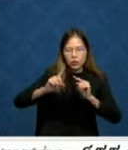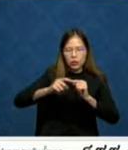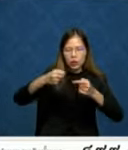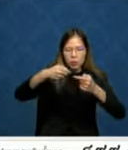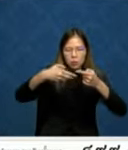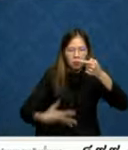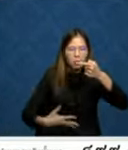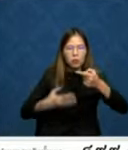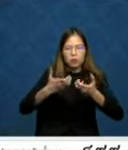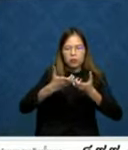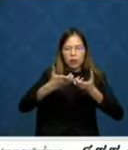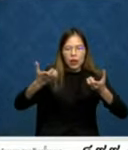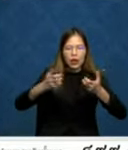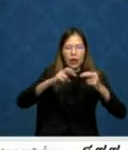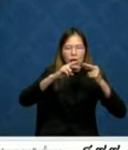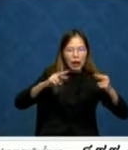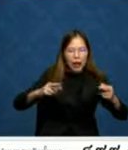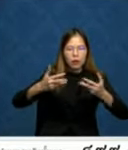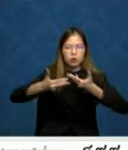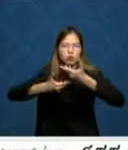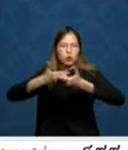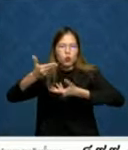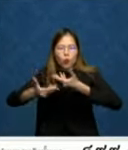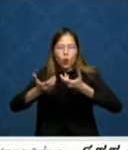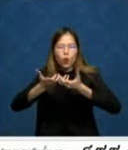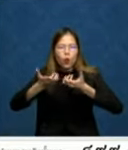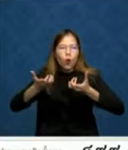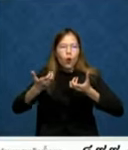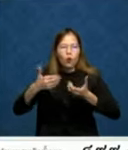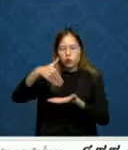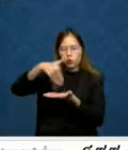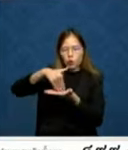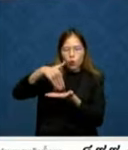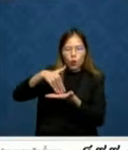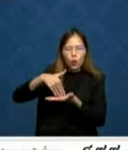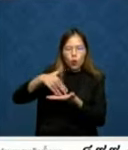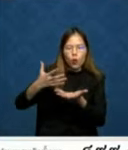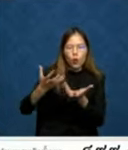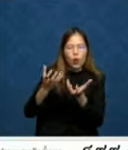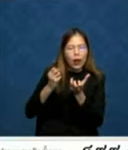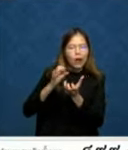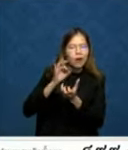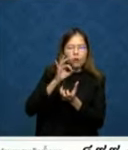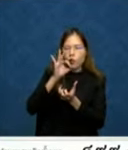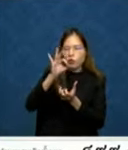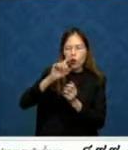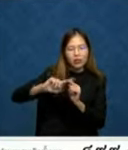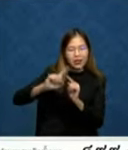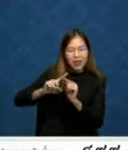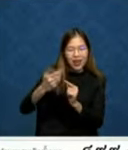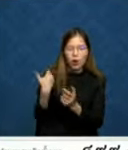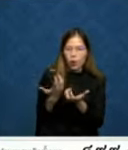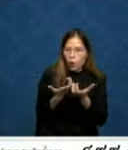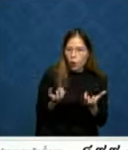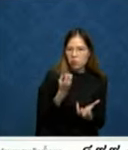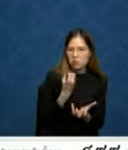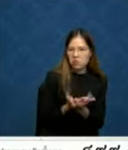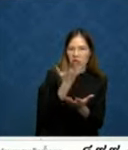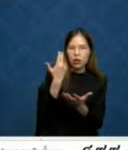าแยกประเภทร้านค้ามีศูนย์รับเรื่องร้องเรียนที่คอยเฝ้าระวังพฤติกรรมการค้าที่ไม่เป็นธรรมยกตัวอย่างนะ